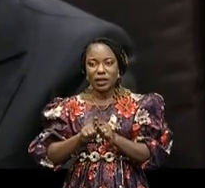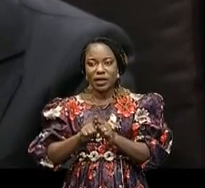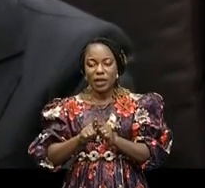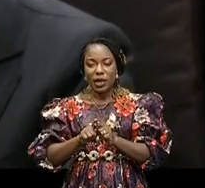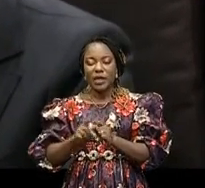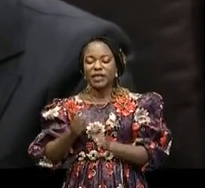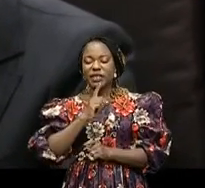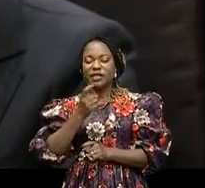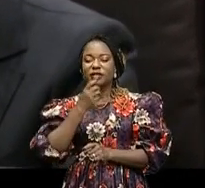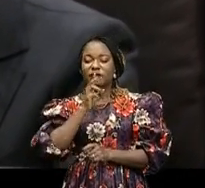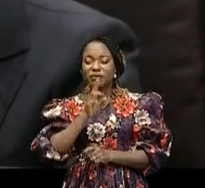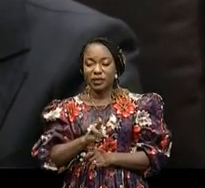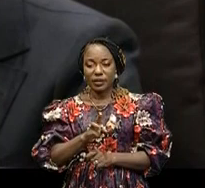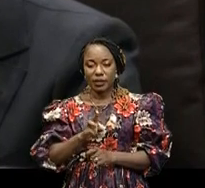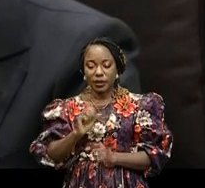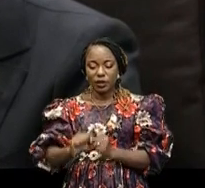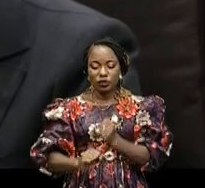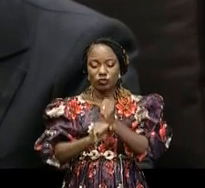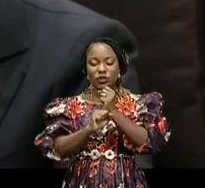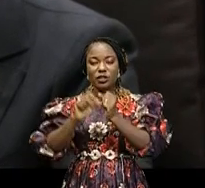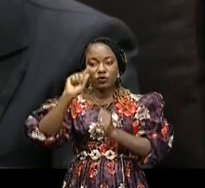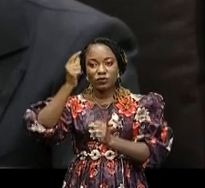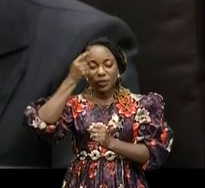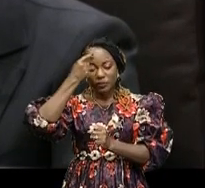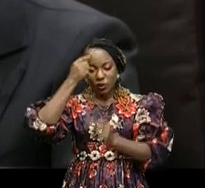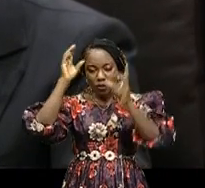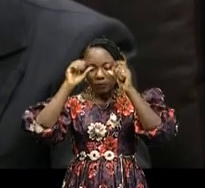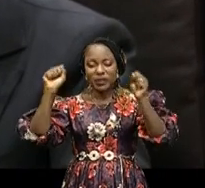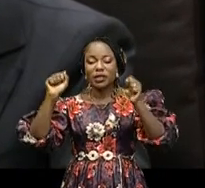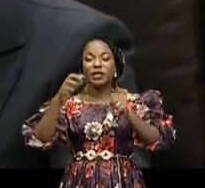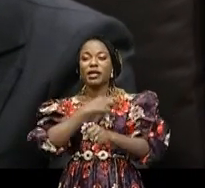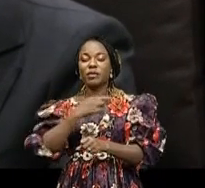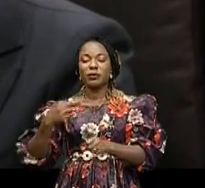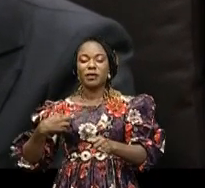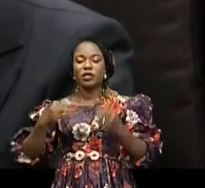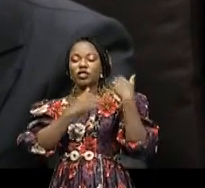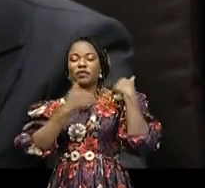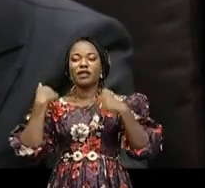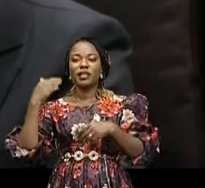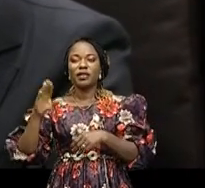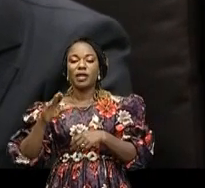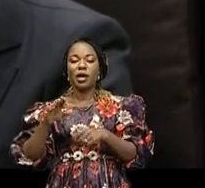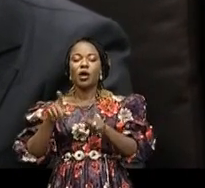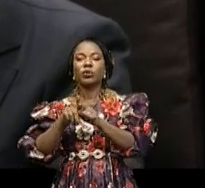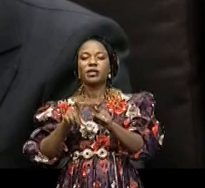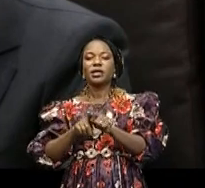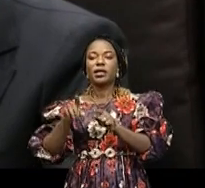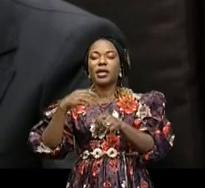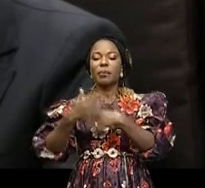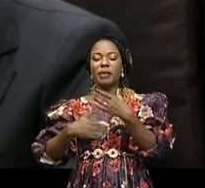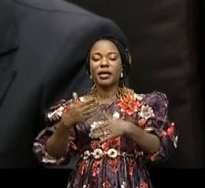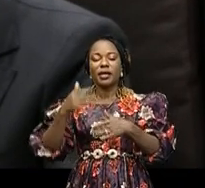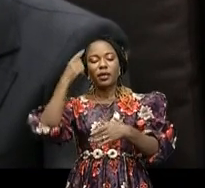réitérer le soutien du gouvernement au président de la République chef de l'État dans sa quête permanente pour la